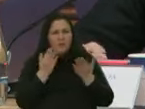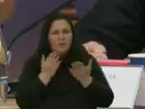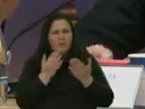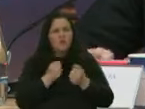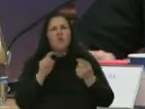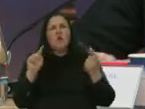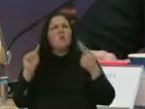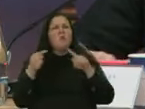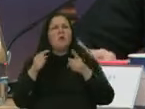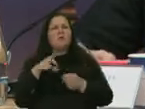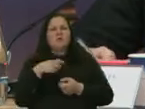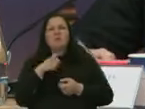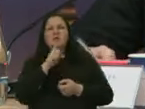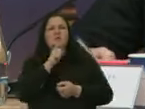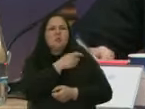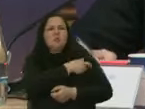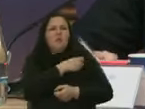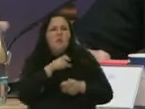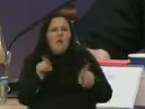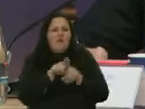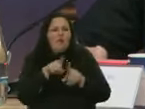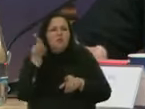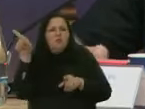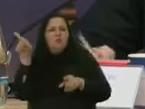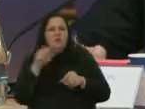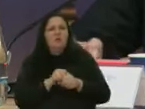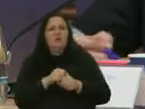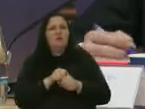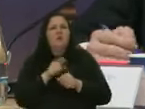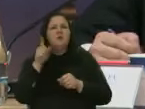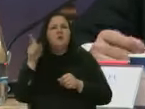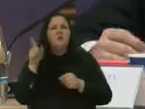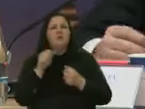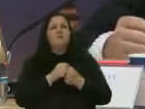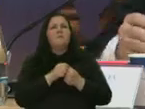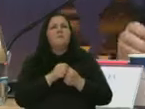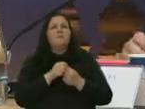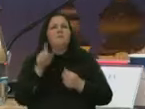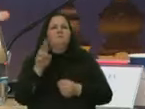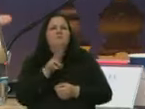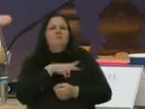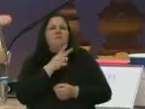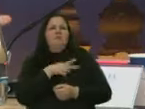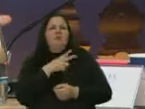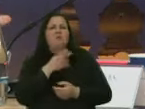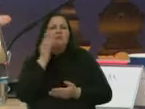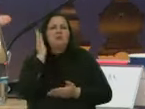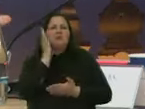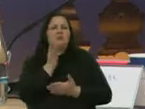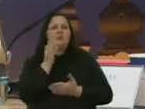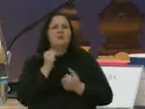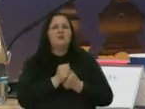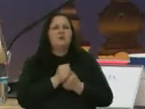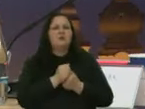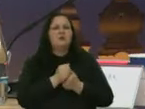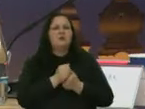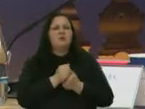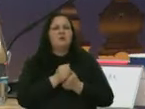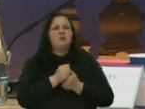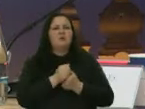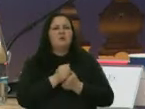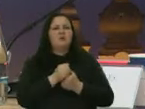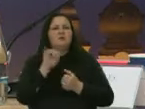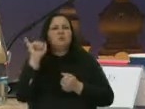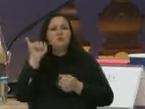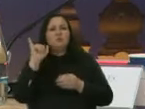tot politica e numită și comisia asta, cum zice și pe consiliile locale. Că voi vă dați un bot de blam aici, direct. Vă detonați în direct. Voi, cei